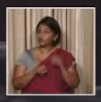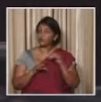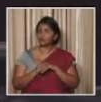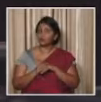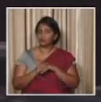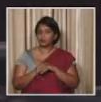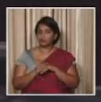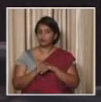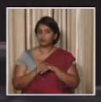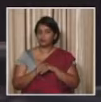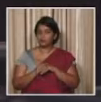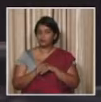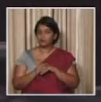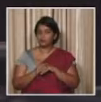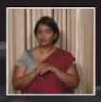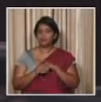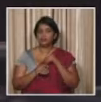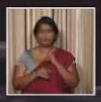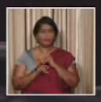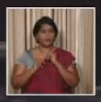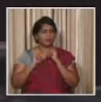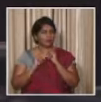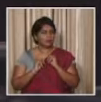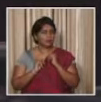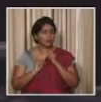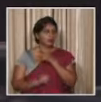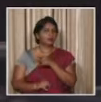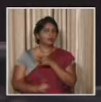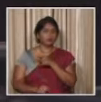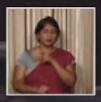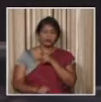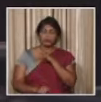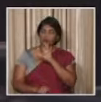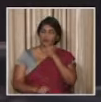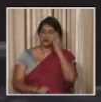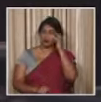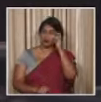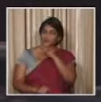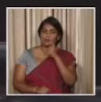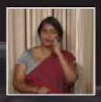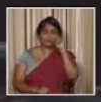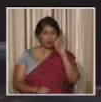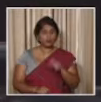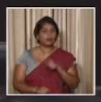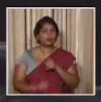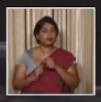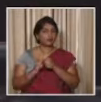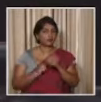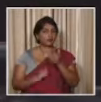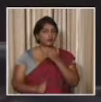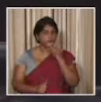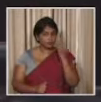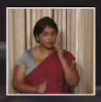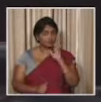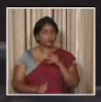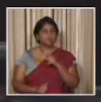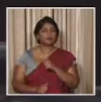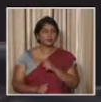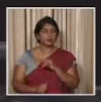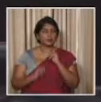මේ මේ අසාධාරණ වුන් ඔහු හෝ ඇය තුල විසින් විය හැකි වෙන